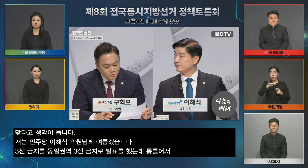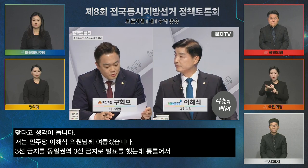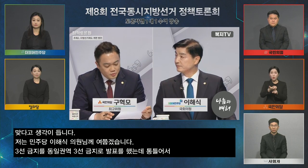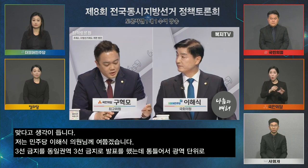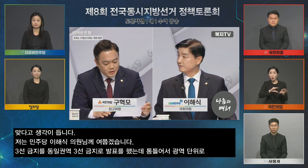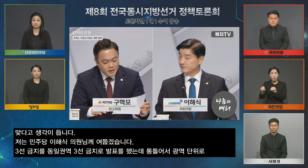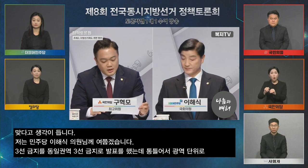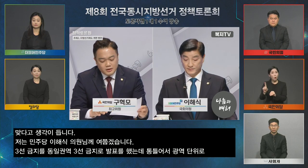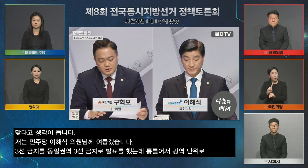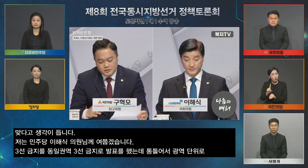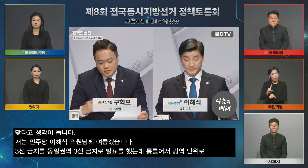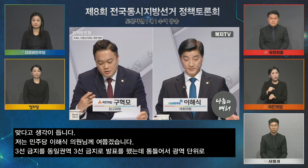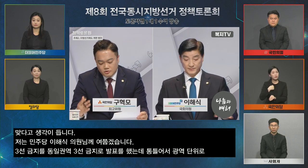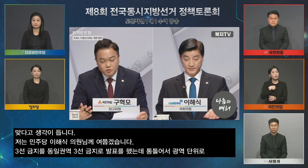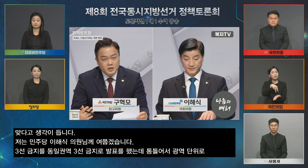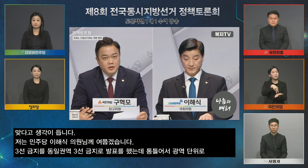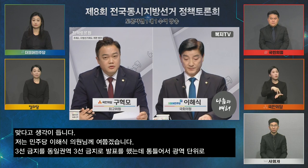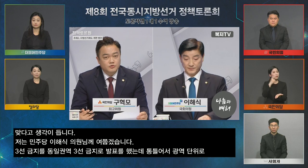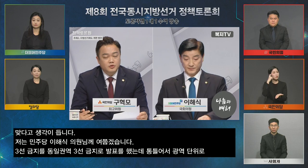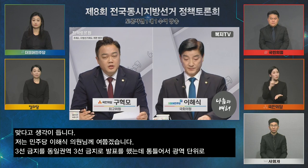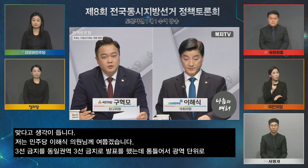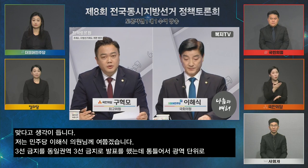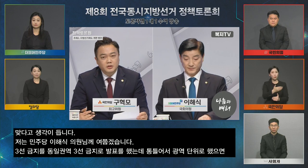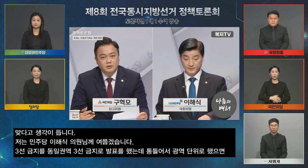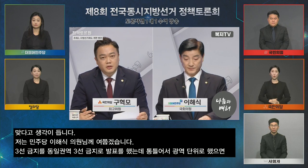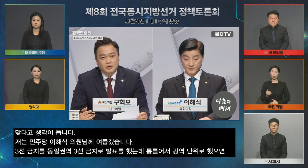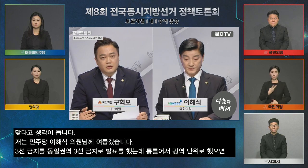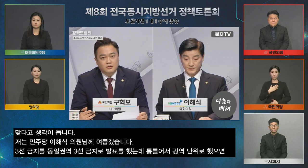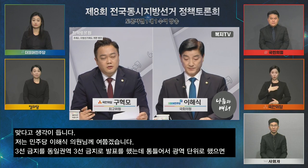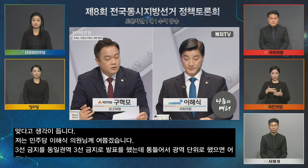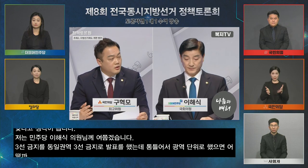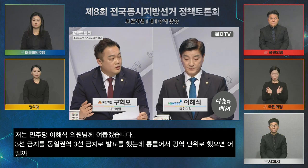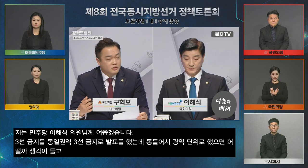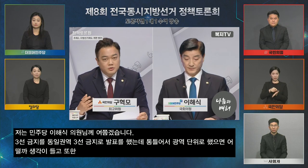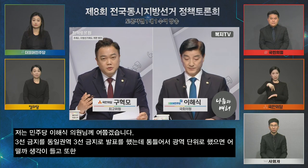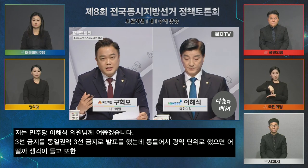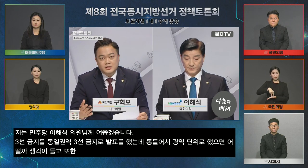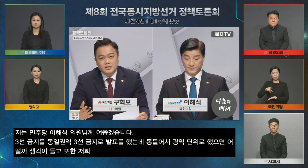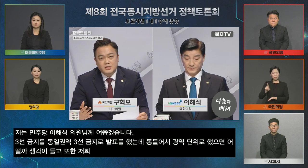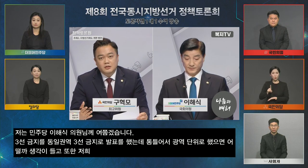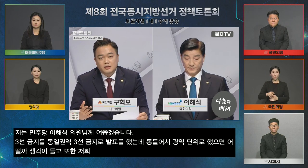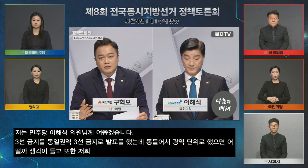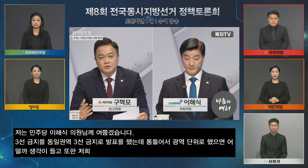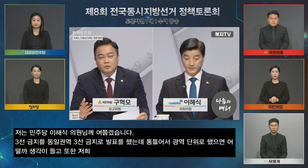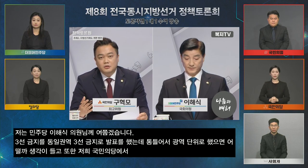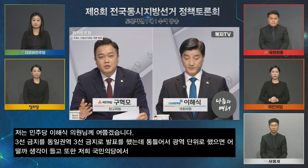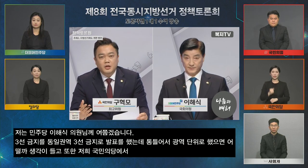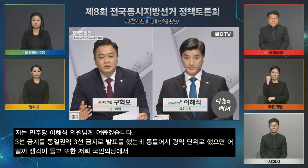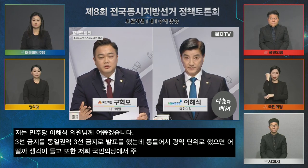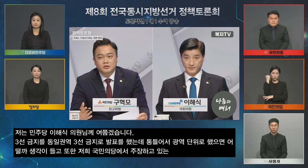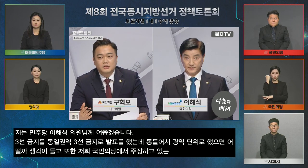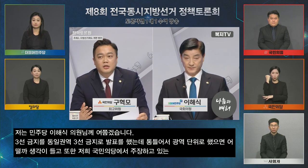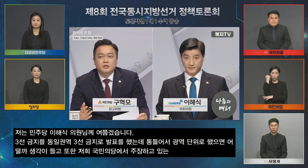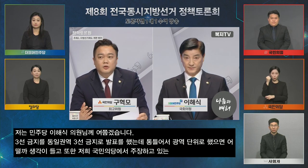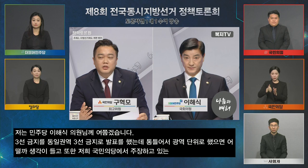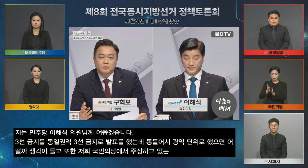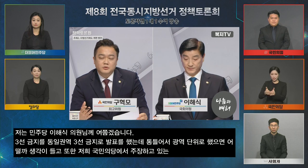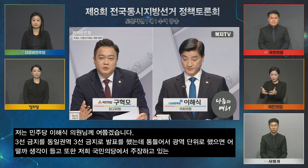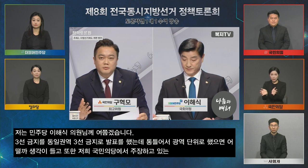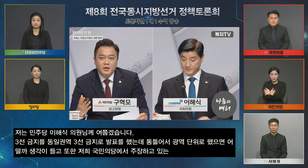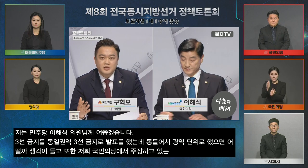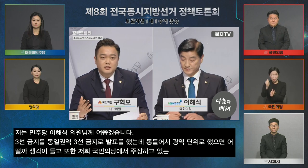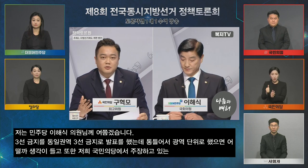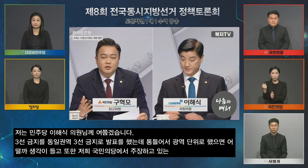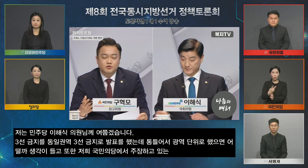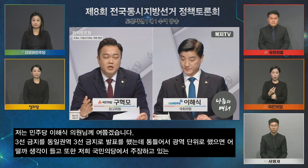생각이 들고 또한 저희 국민의당에서 주장하고 있는 기초단체장, 기초의회 의원을 정당